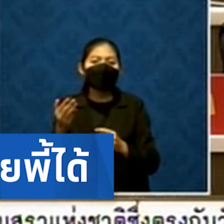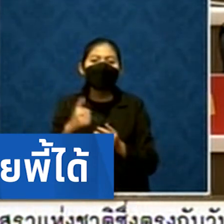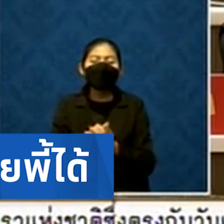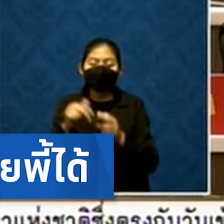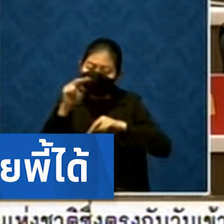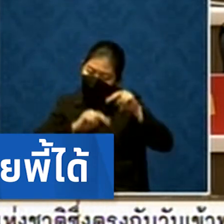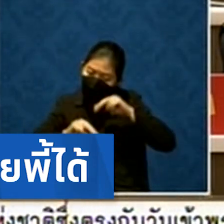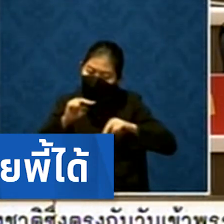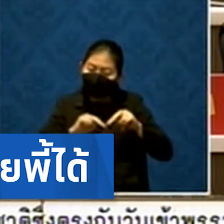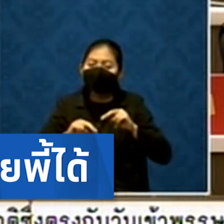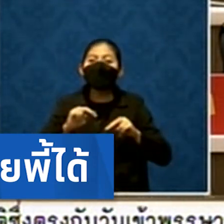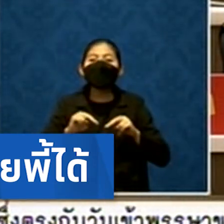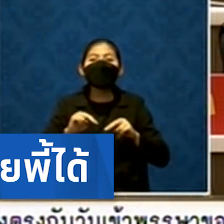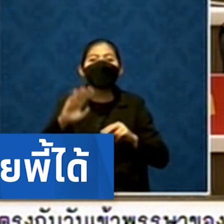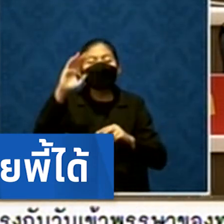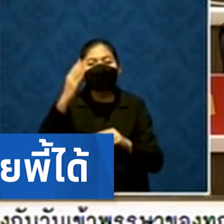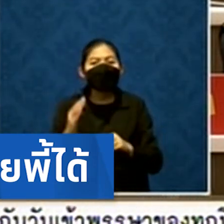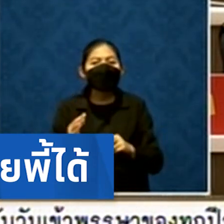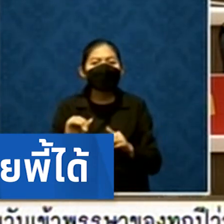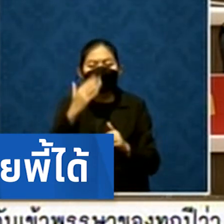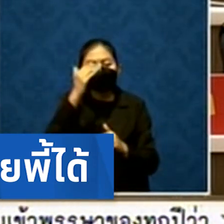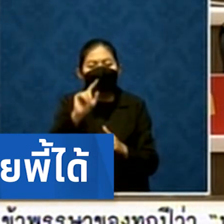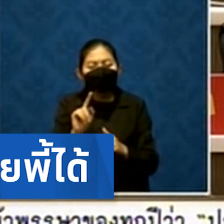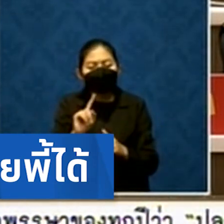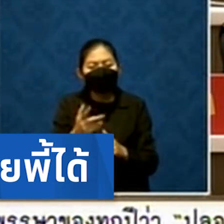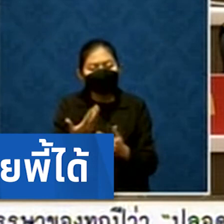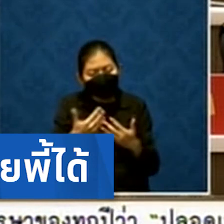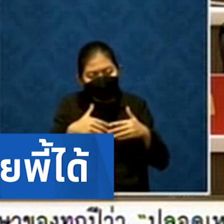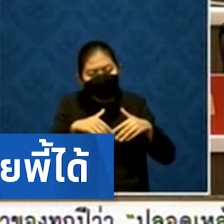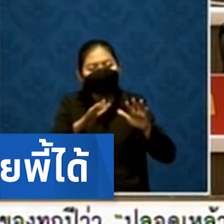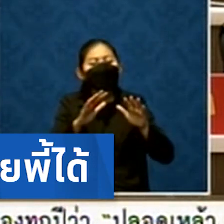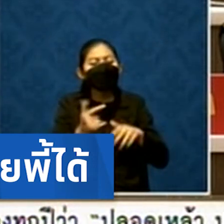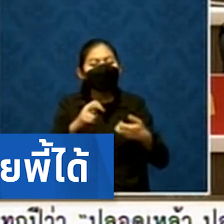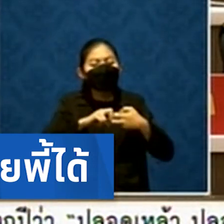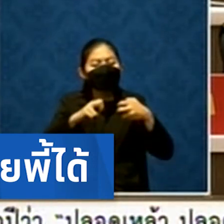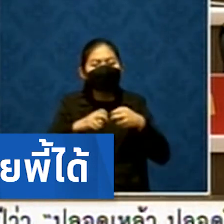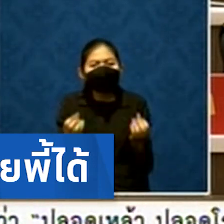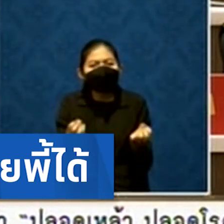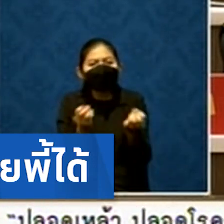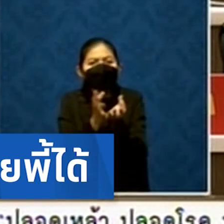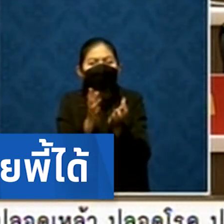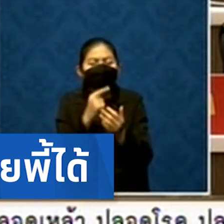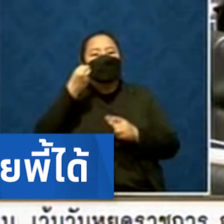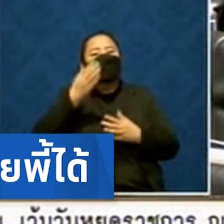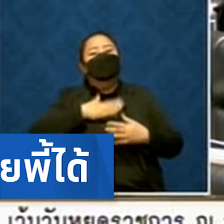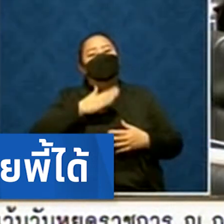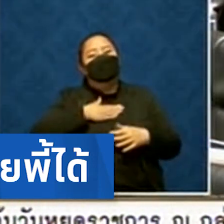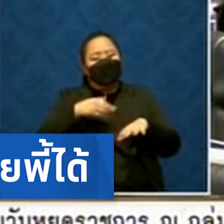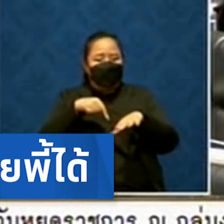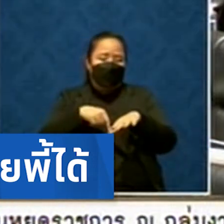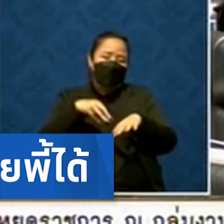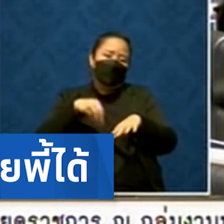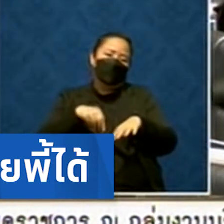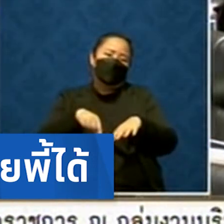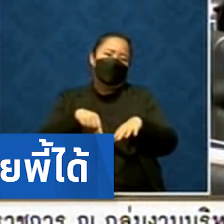ก็มีคุณสุทินนะครับชี้ว่ากัญชาเสรีละเมิดกติกาโลกมีผลประโยชน์ทับซ้อนแล้วก็มีการเปิดคลิปว่าคุณอนุทินได้หาเสียงชัด